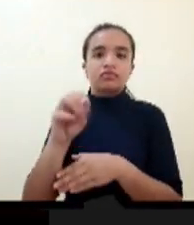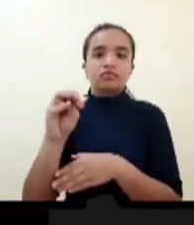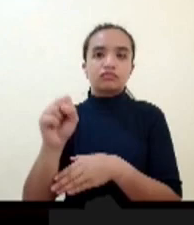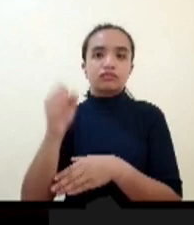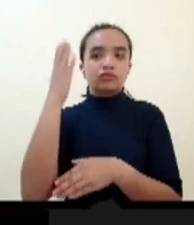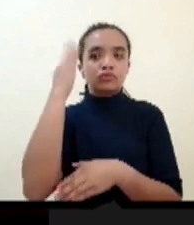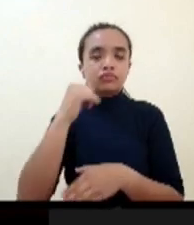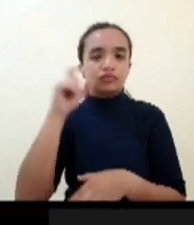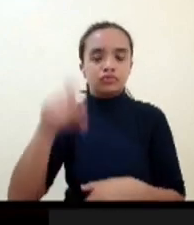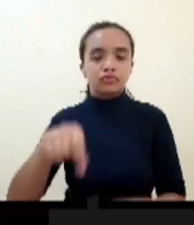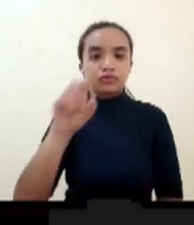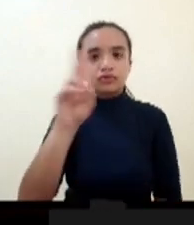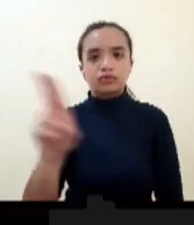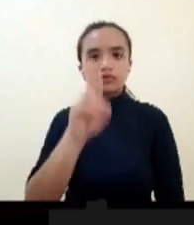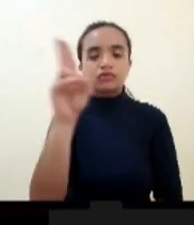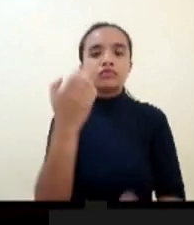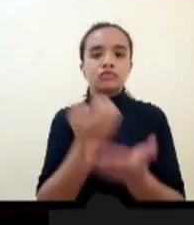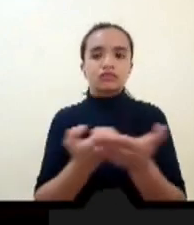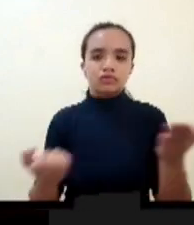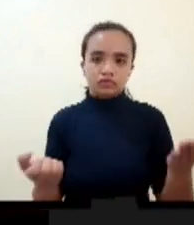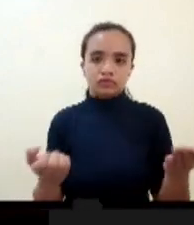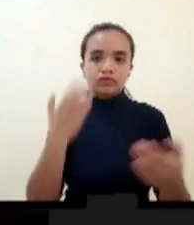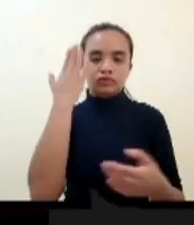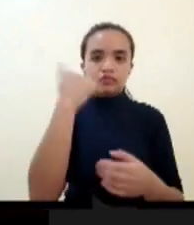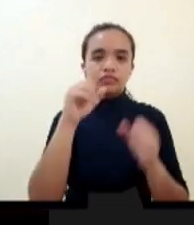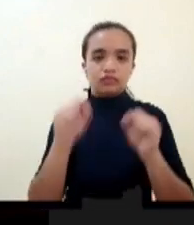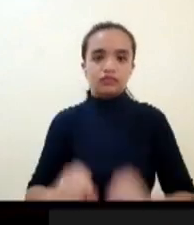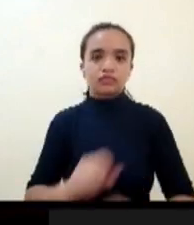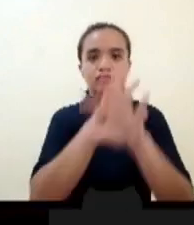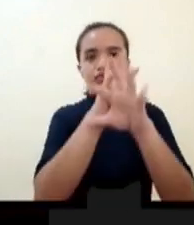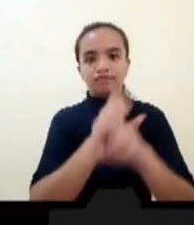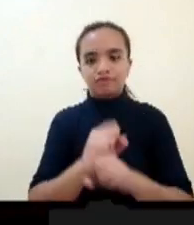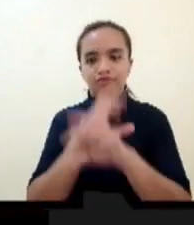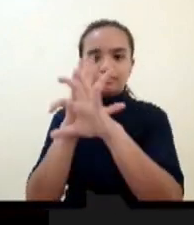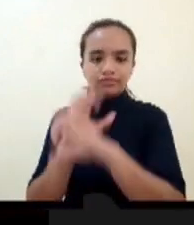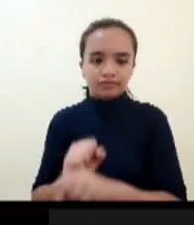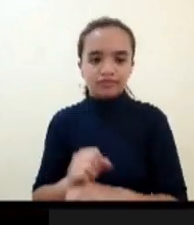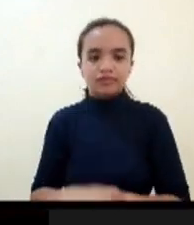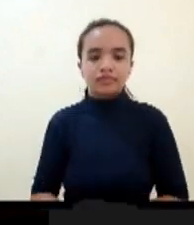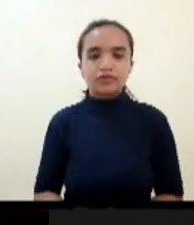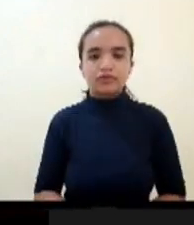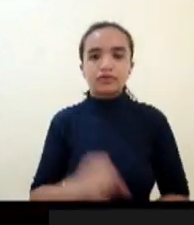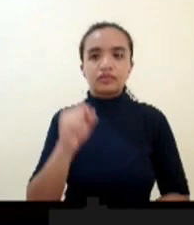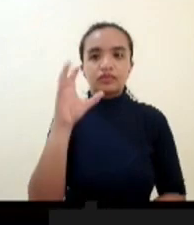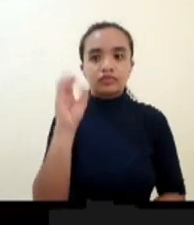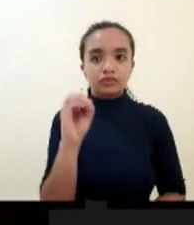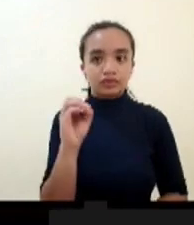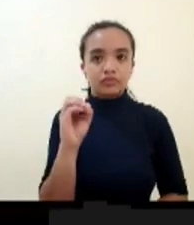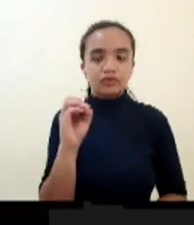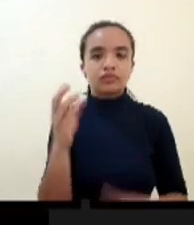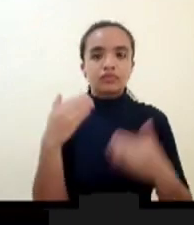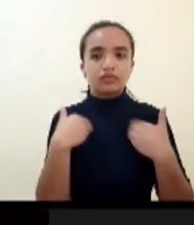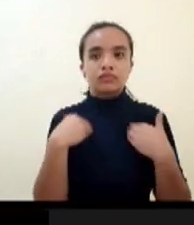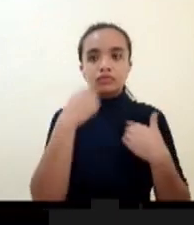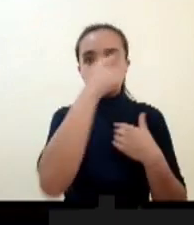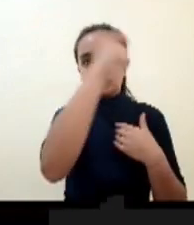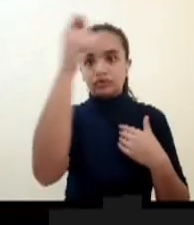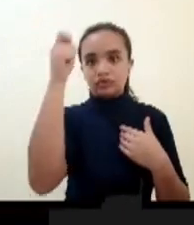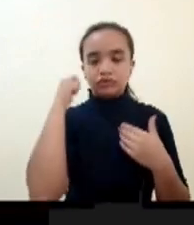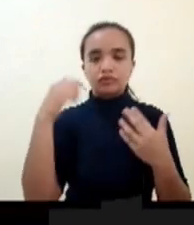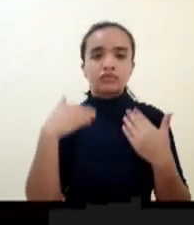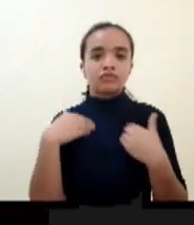silang gumamit ng equipment para mag-hobby, no? Kaya meron yung mga graduates kami, mga alumni